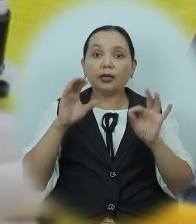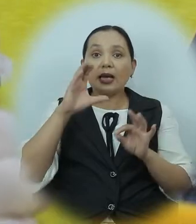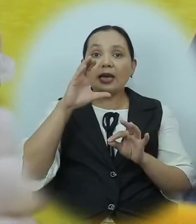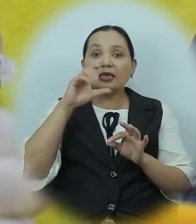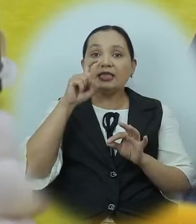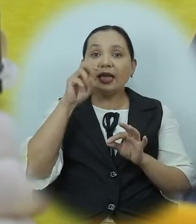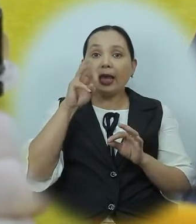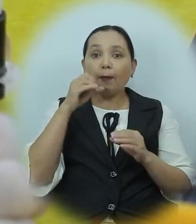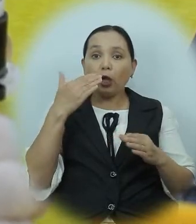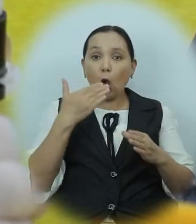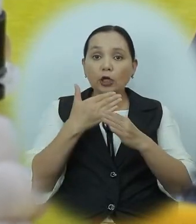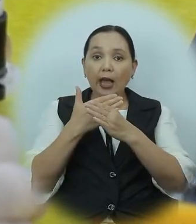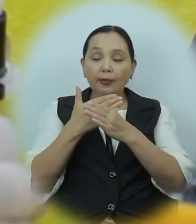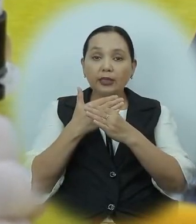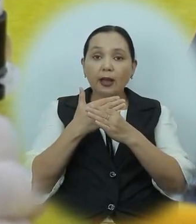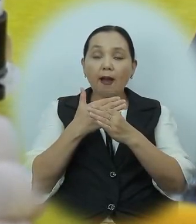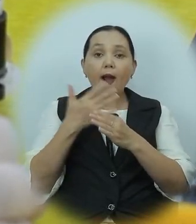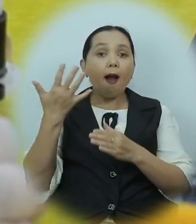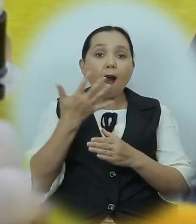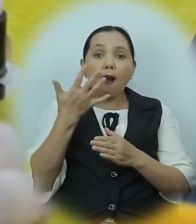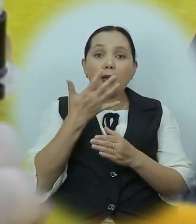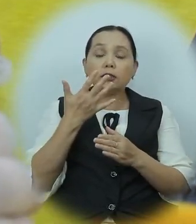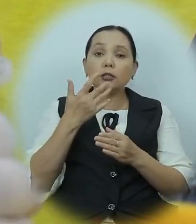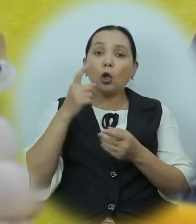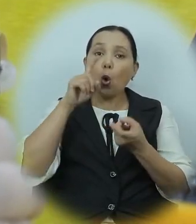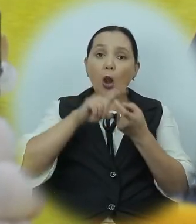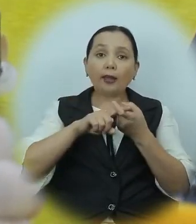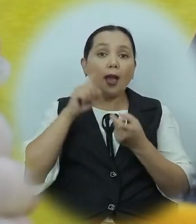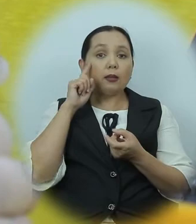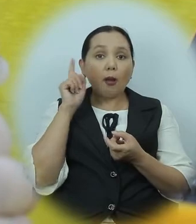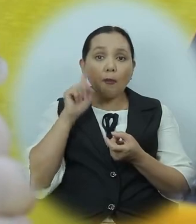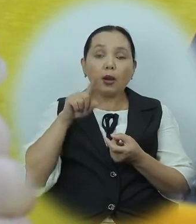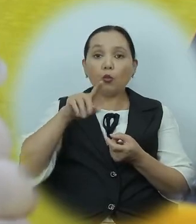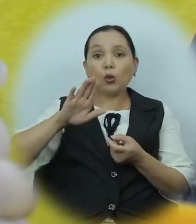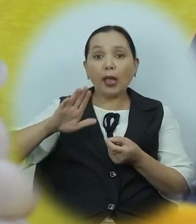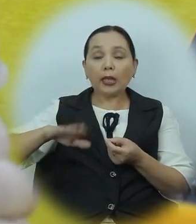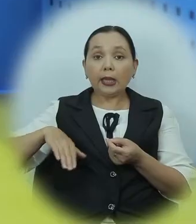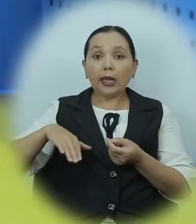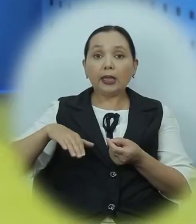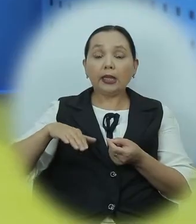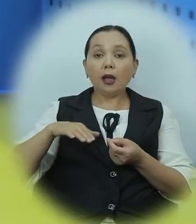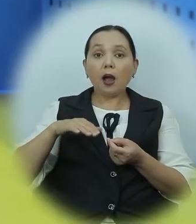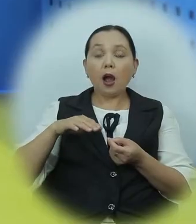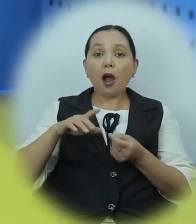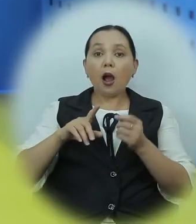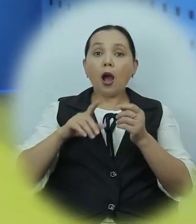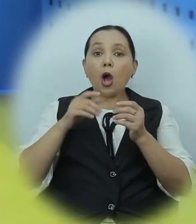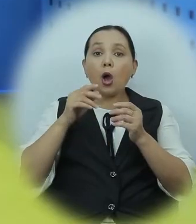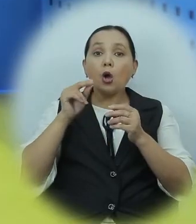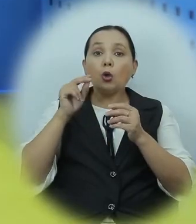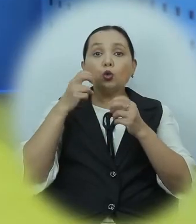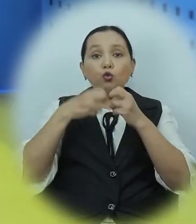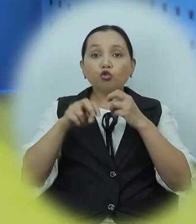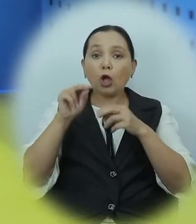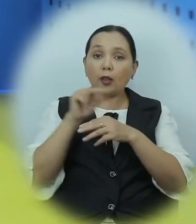sxema yordamida qaysi uchga ulanganligini bilib, undan keyin buzuqning nuqsonini bartaraf